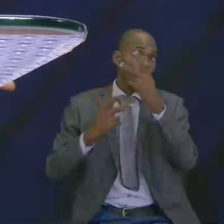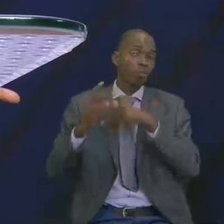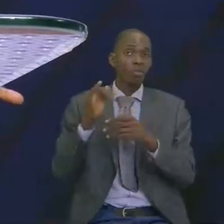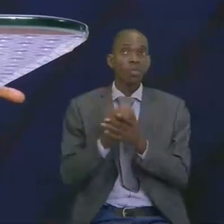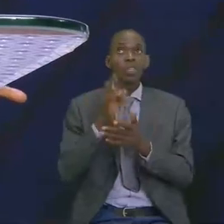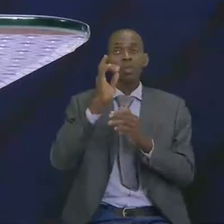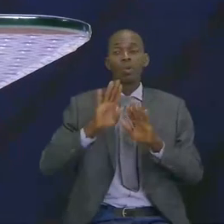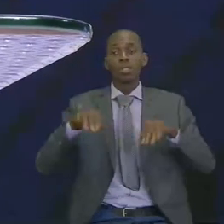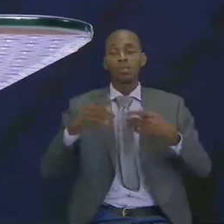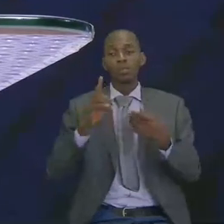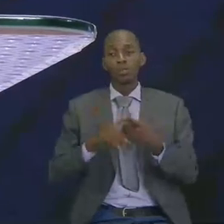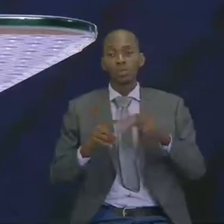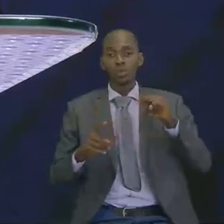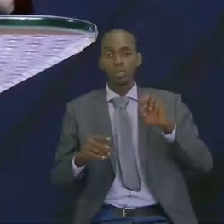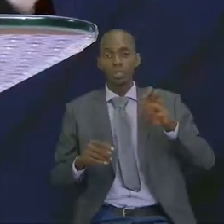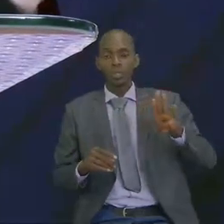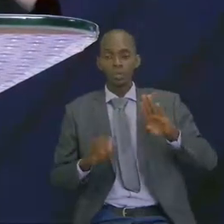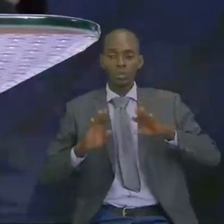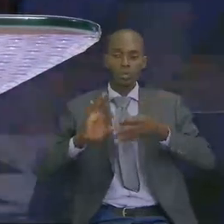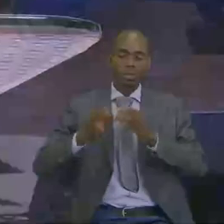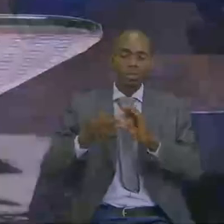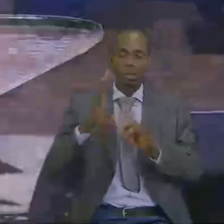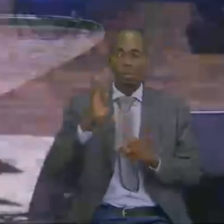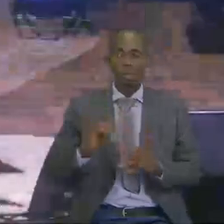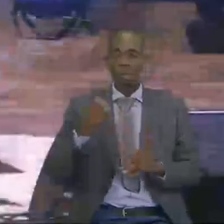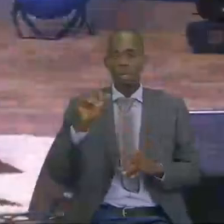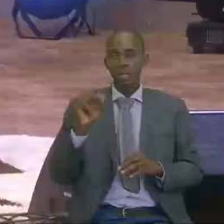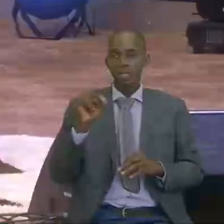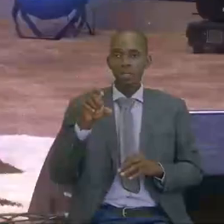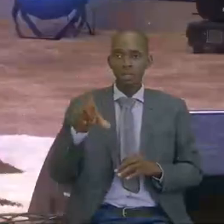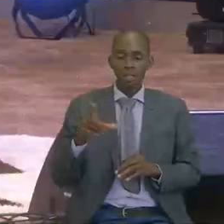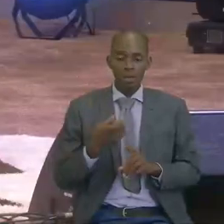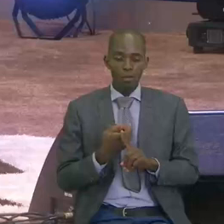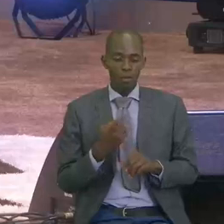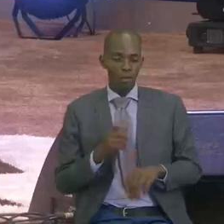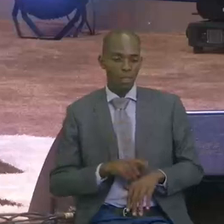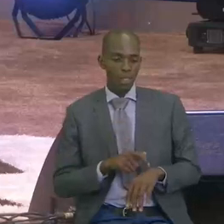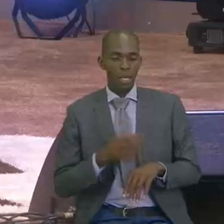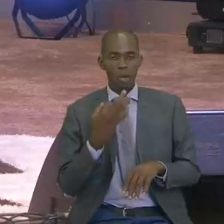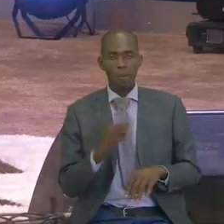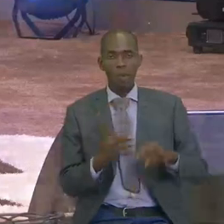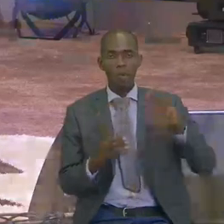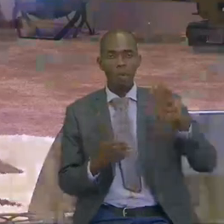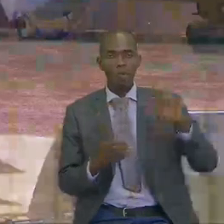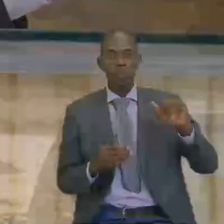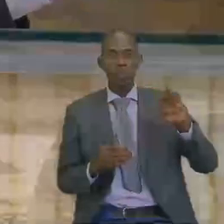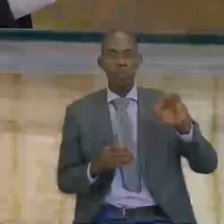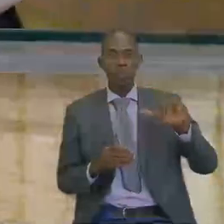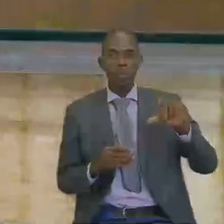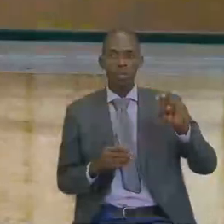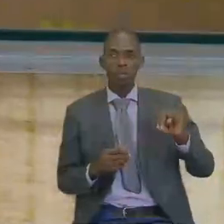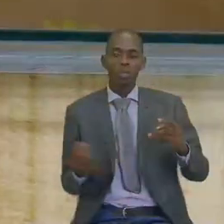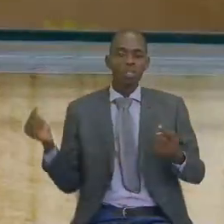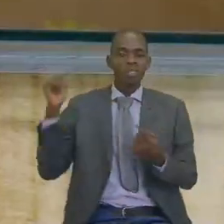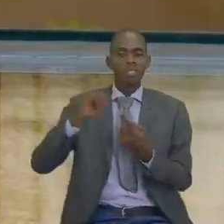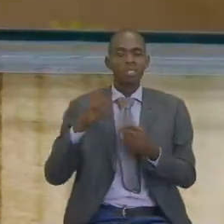La prophétie que Dieu, que le songe que Dieu a donné à Nebuchadnezzar, interprété par Daniel, qui s'étend de Babylone jusqu'à